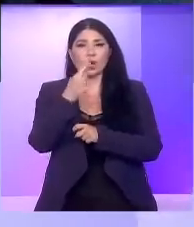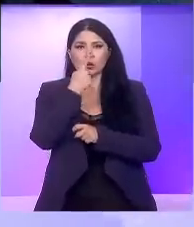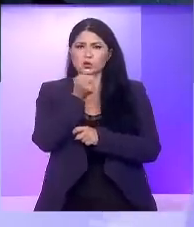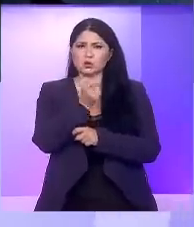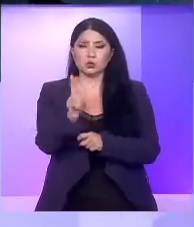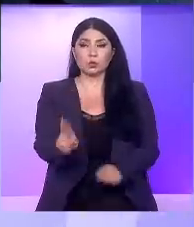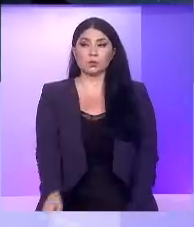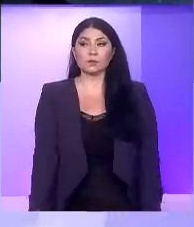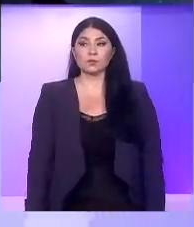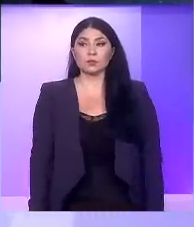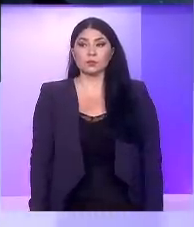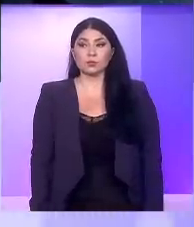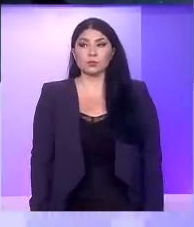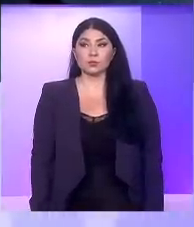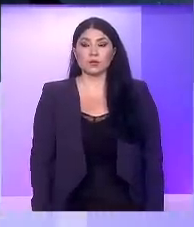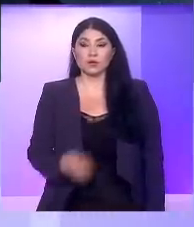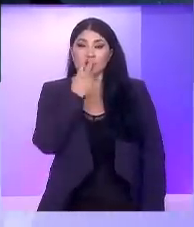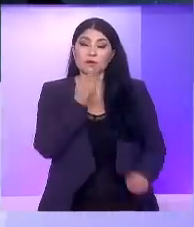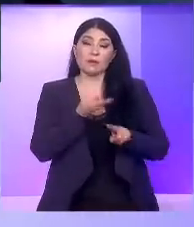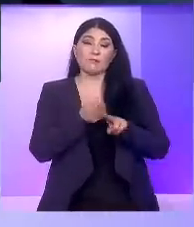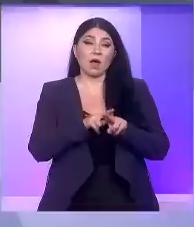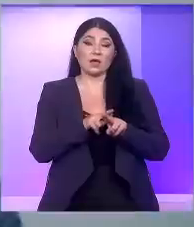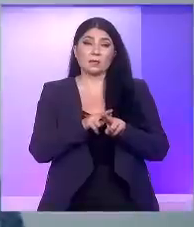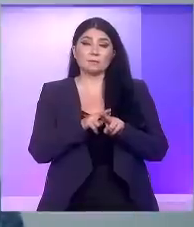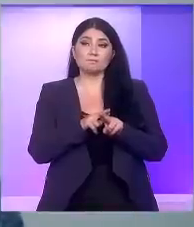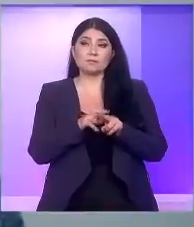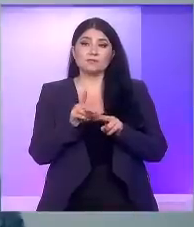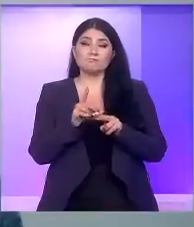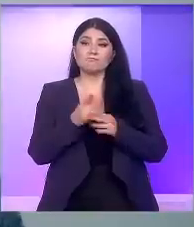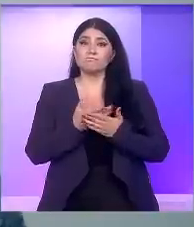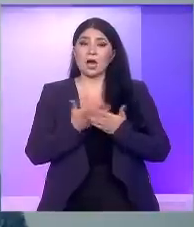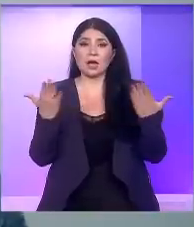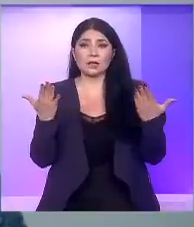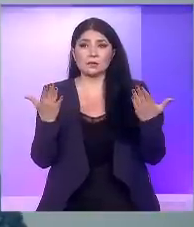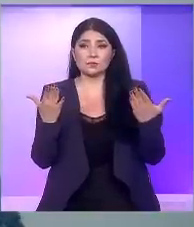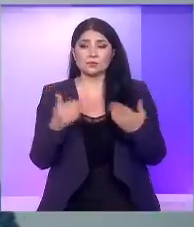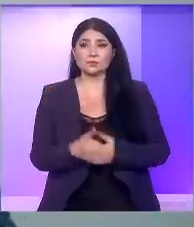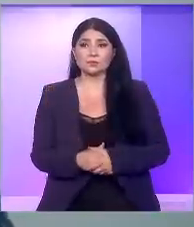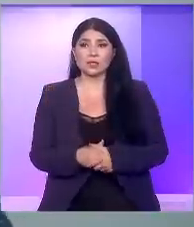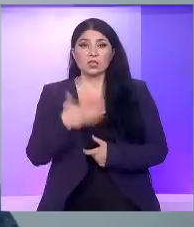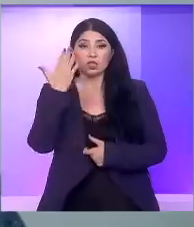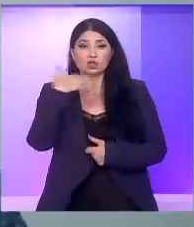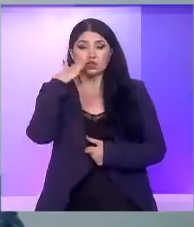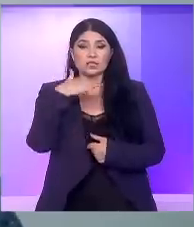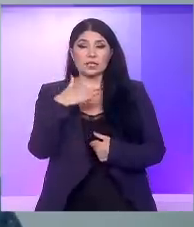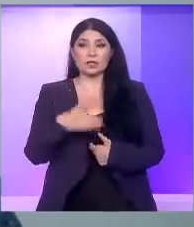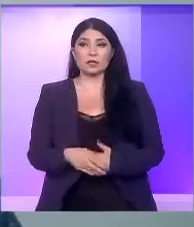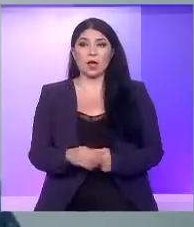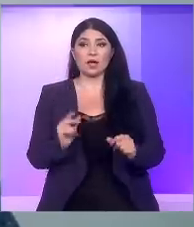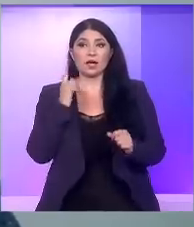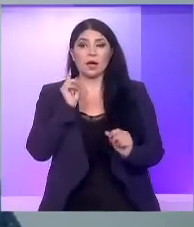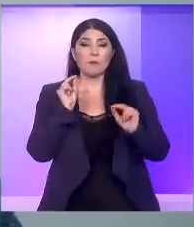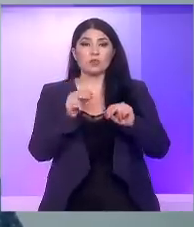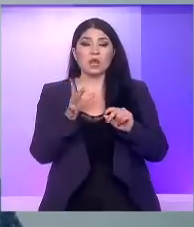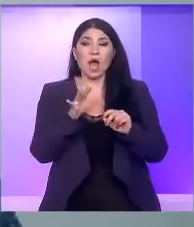Nu. Îl văd mult mai mult. Este cu totul de altă amploare. De 5 zile încoa, cred că am intrat într-o